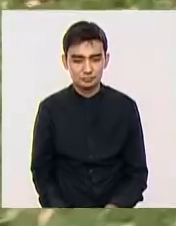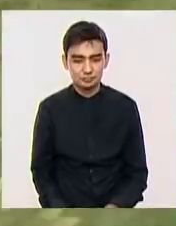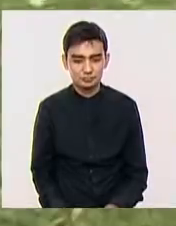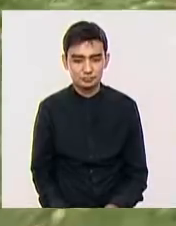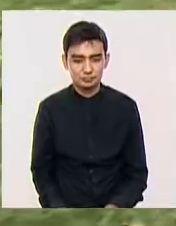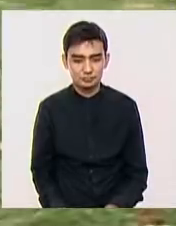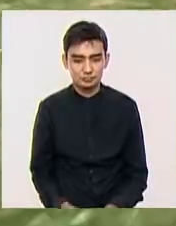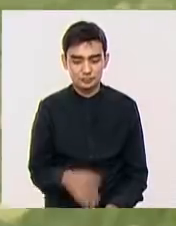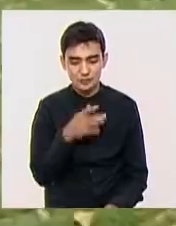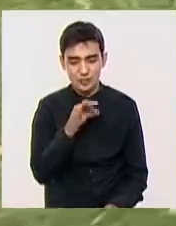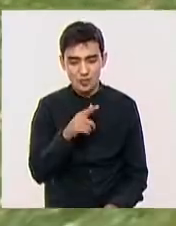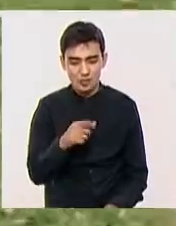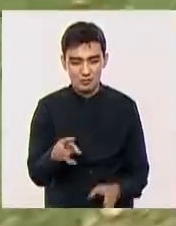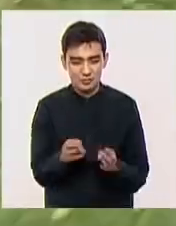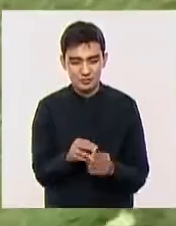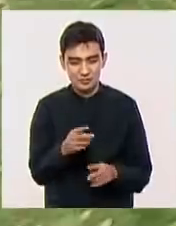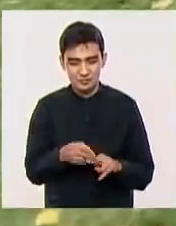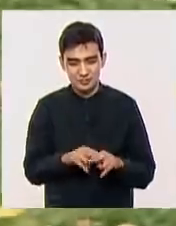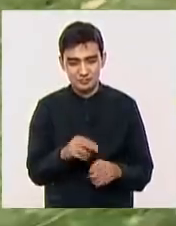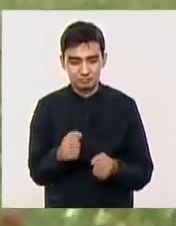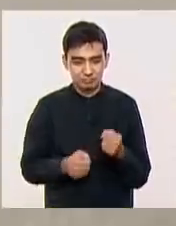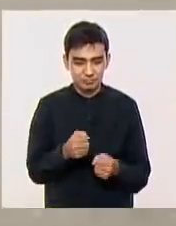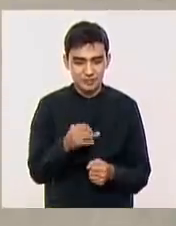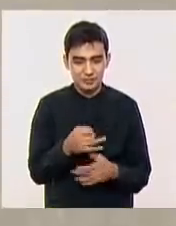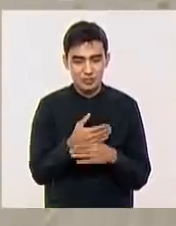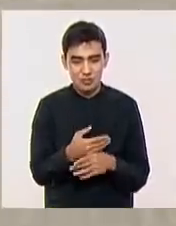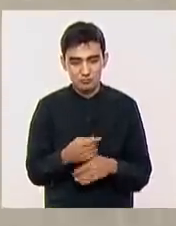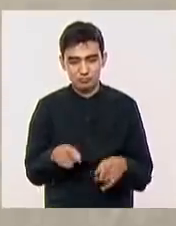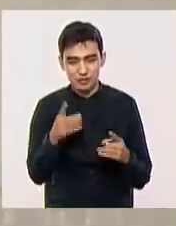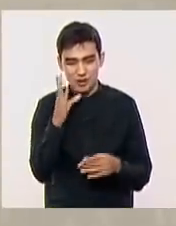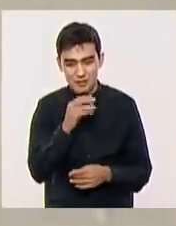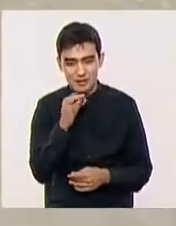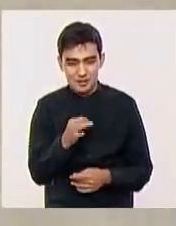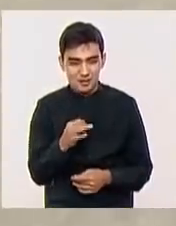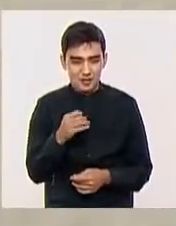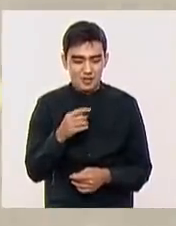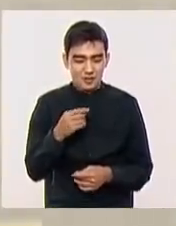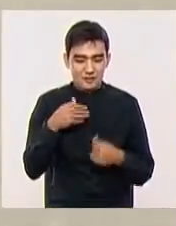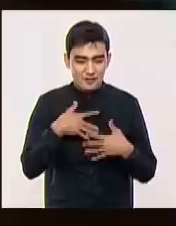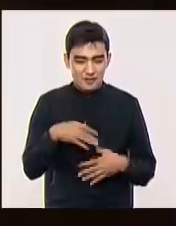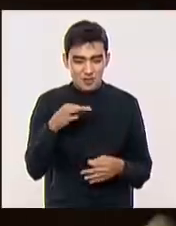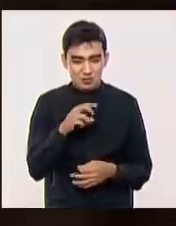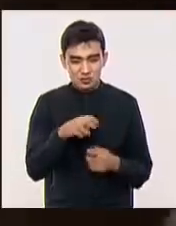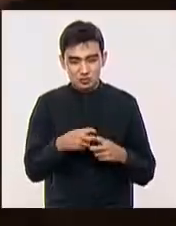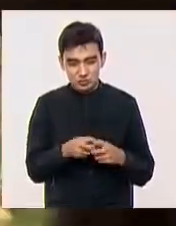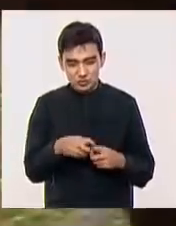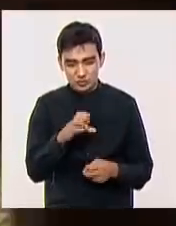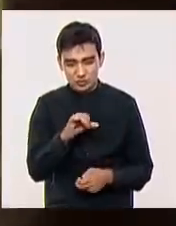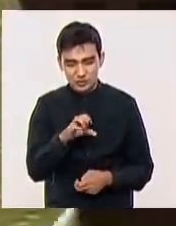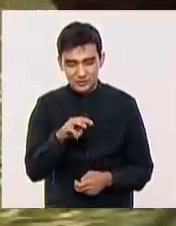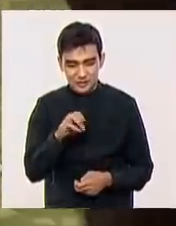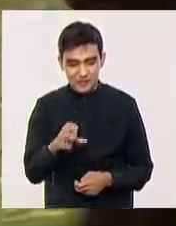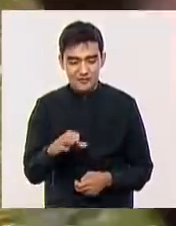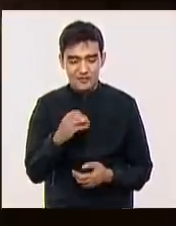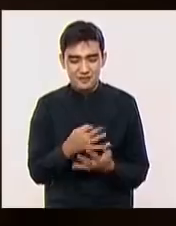По заверению Ольги и других поклонников скандинавской ходьбы, она помогает поднять общий тонус, благоприятно влияет на суставы и поясницу. Известно